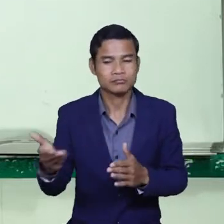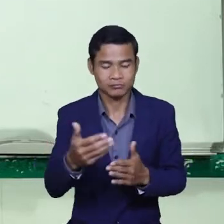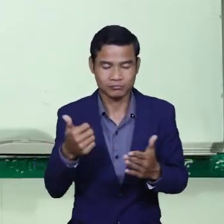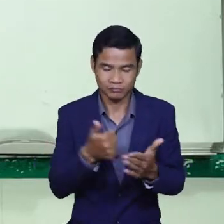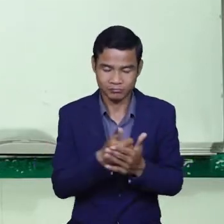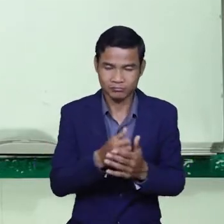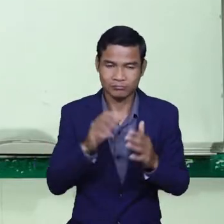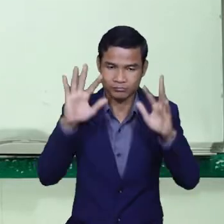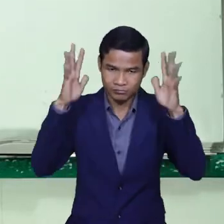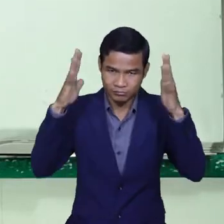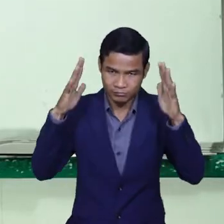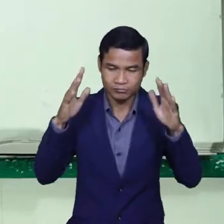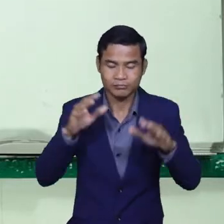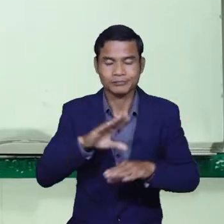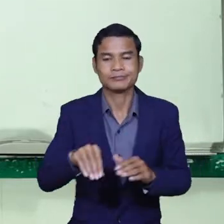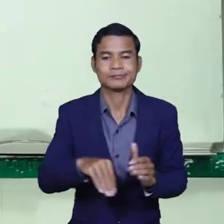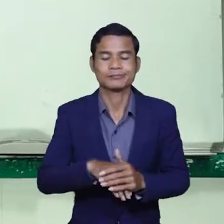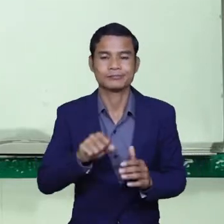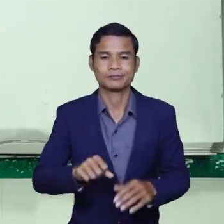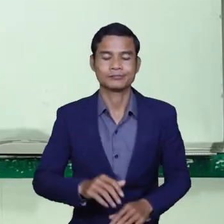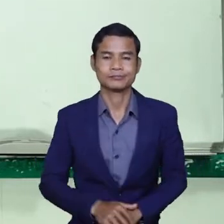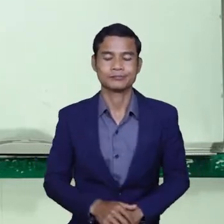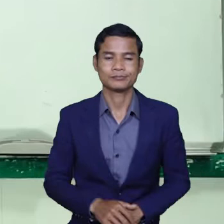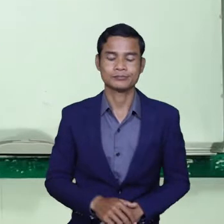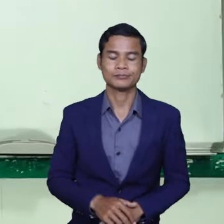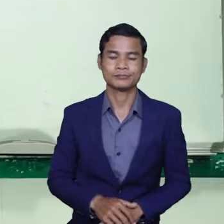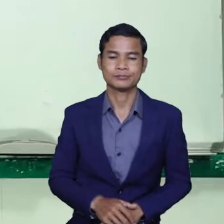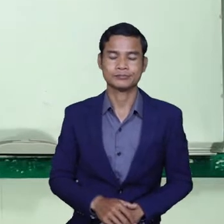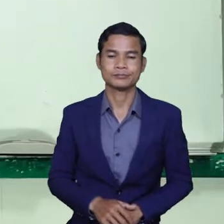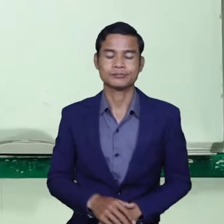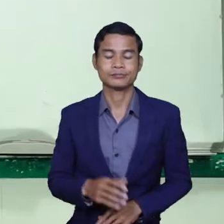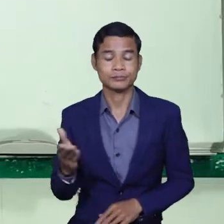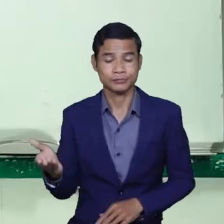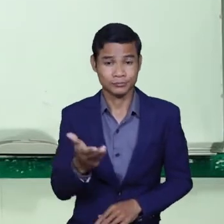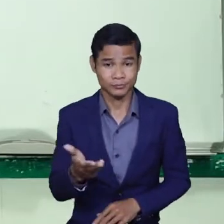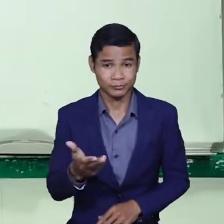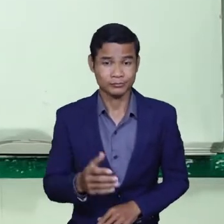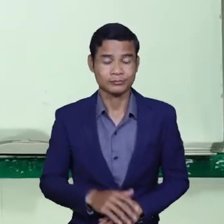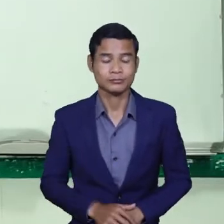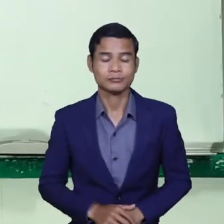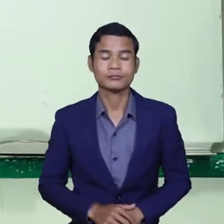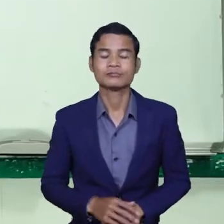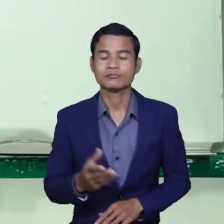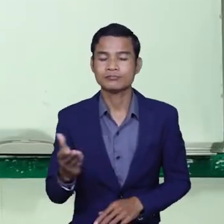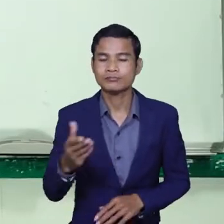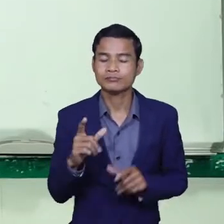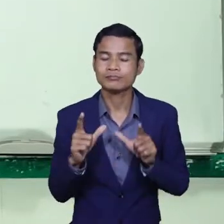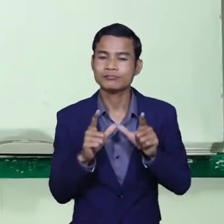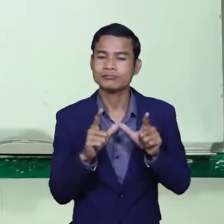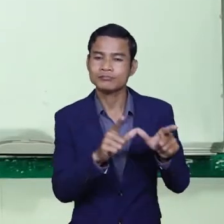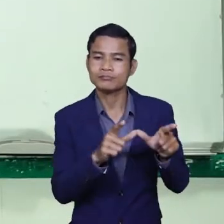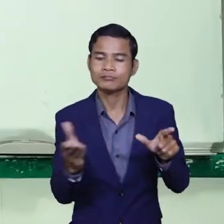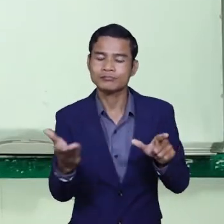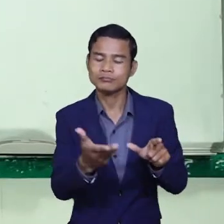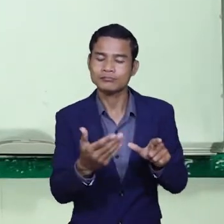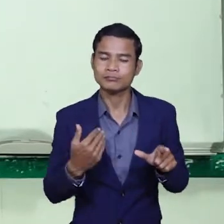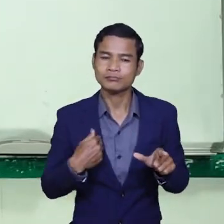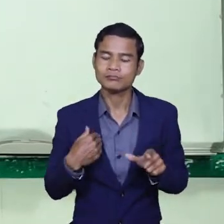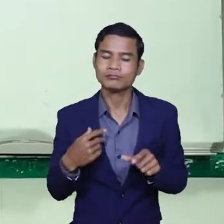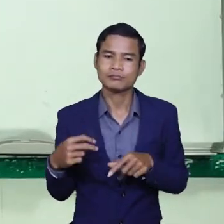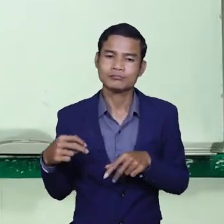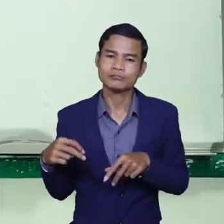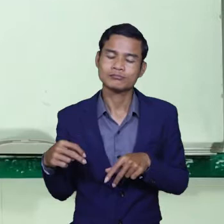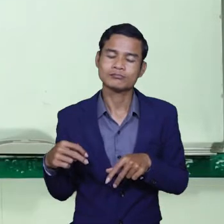ចាអបអរសាទរកូនចាកូនកូនទាំងអស់គ្នាចាកូនធ្លាប់ធ្វើដំណើរដែរឬទេកូនចាដូចថាកូនធ្វើ